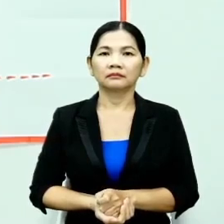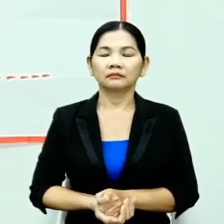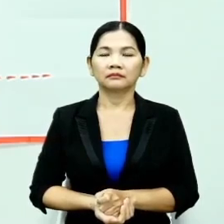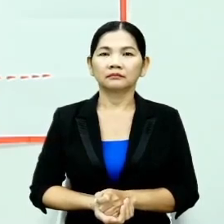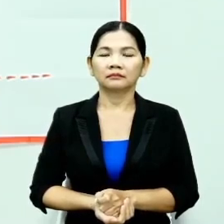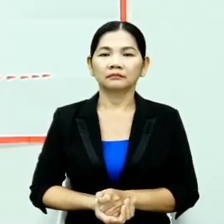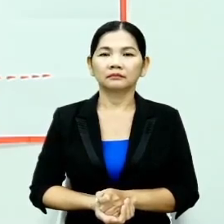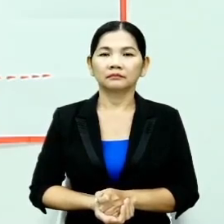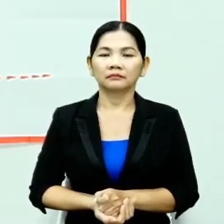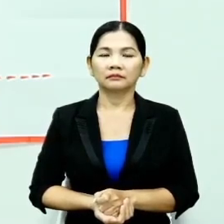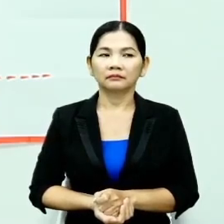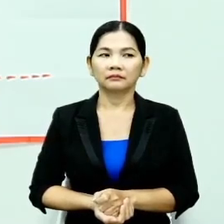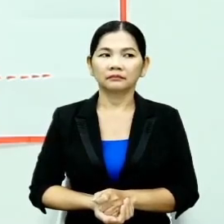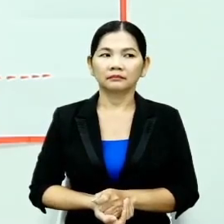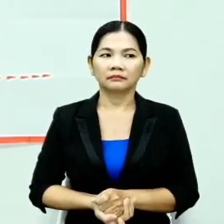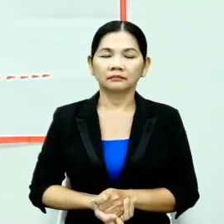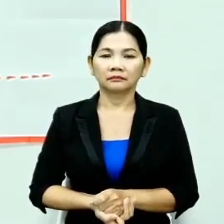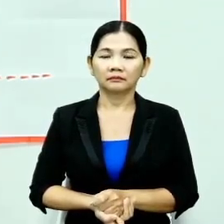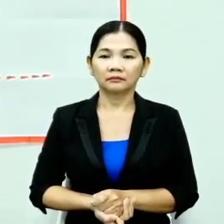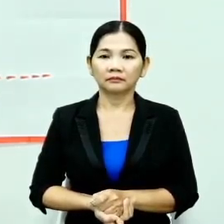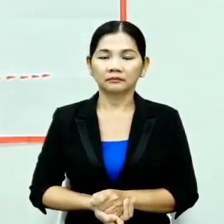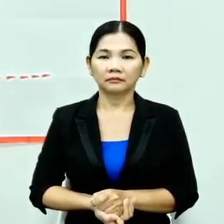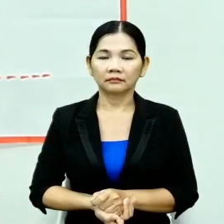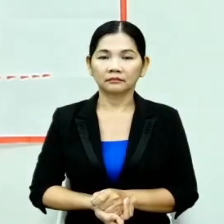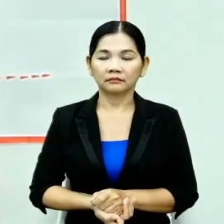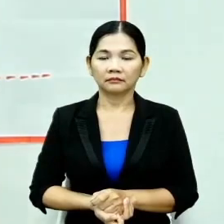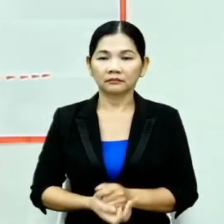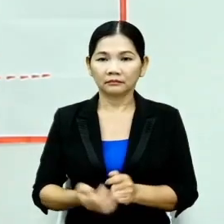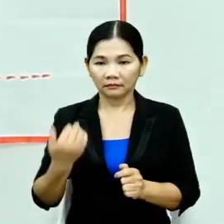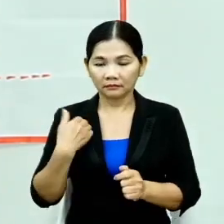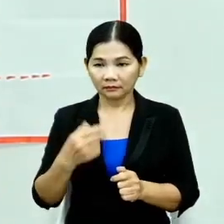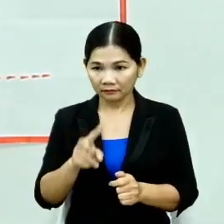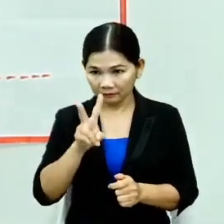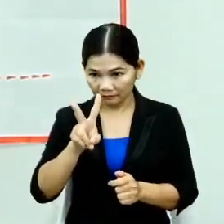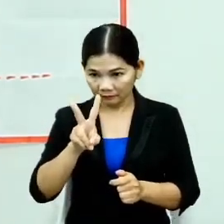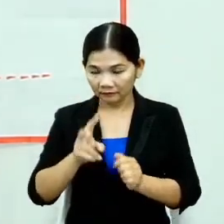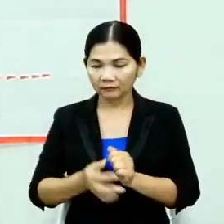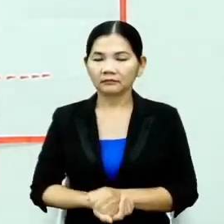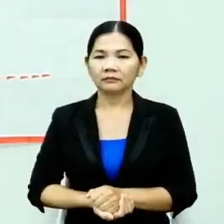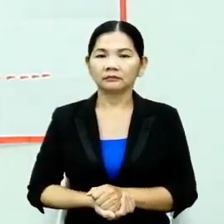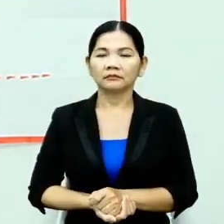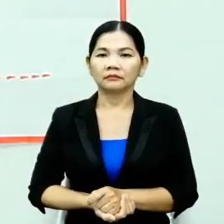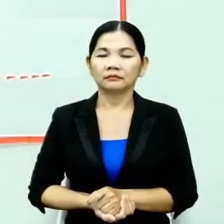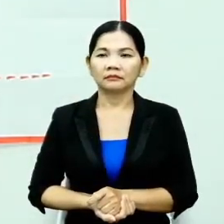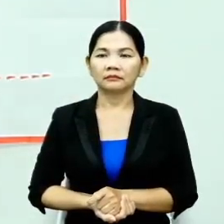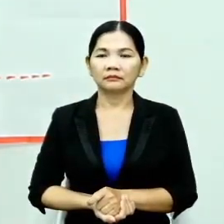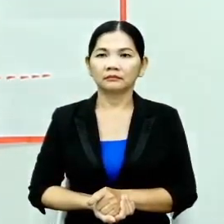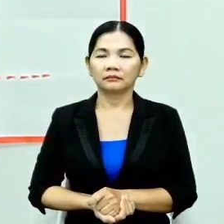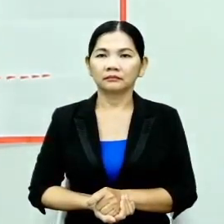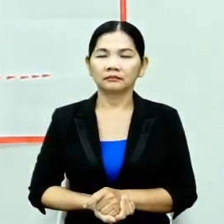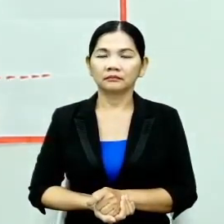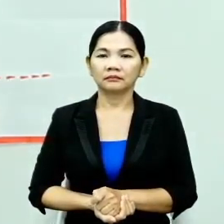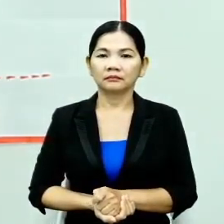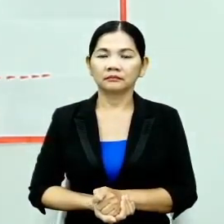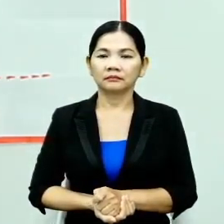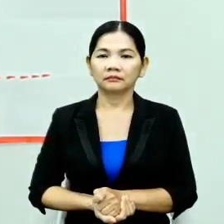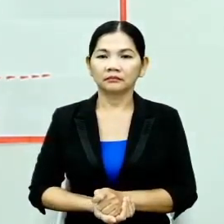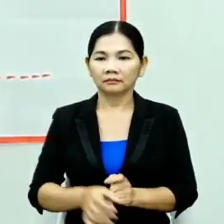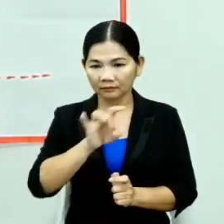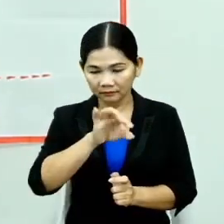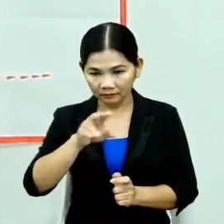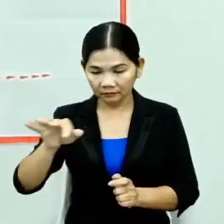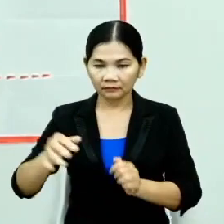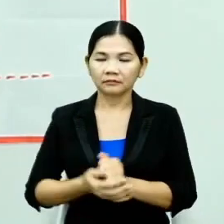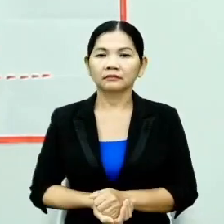ចាយើងមានកន្លែងនេះគឺមាន2ណាកូនចានៅកន្លែងនេះគឺមានចាមានព្យញ្ជនៈហើ